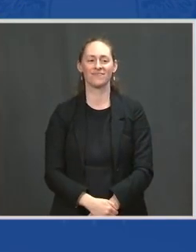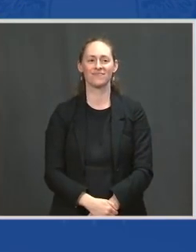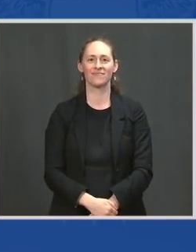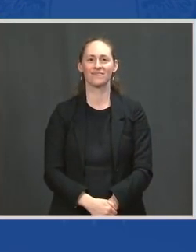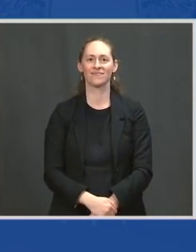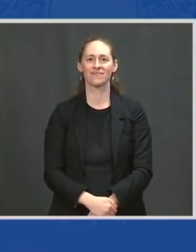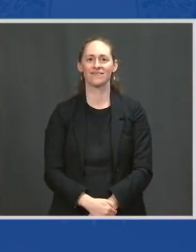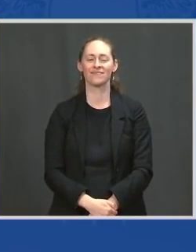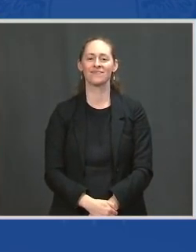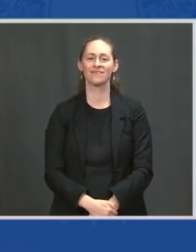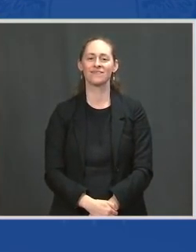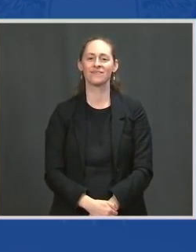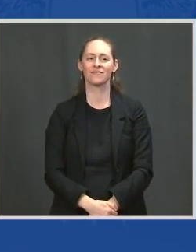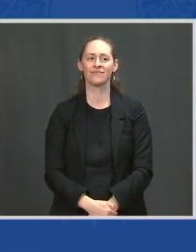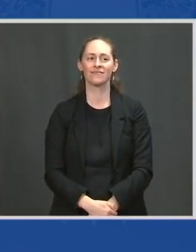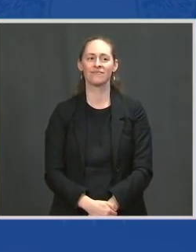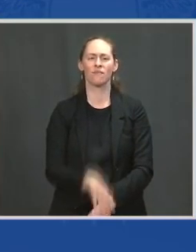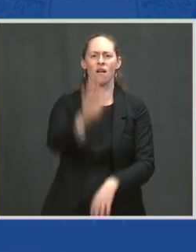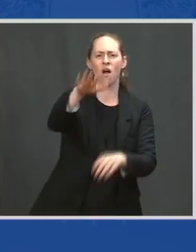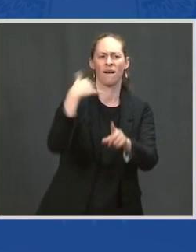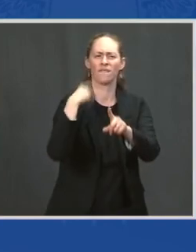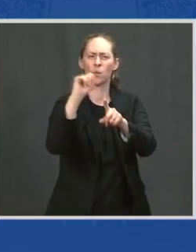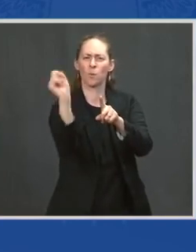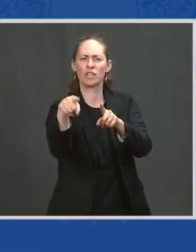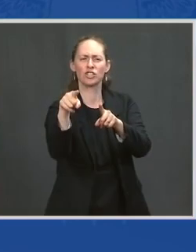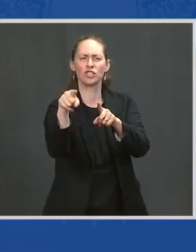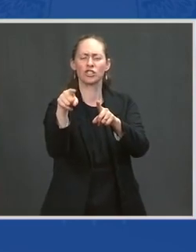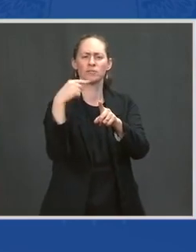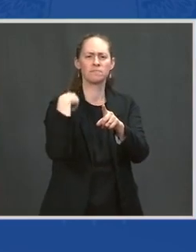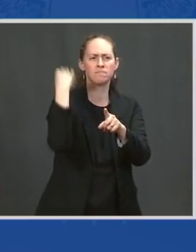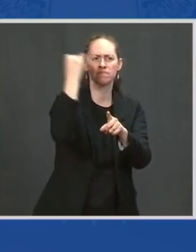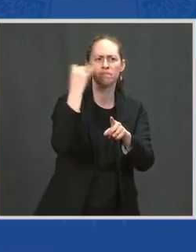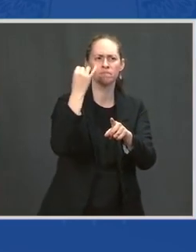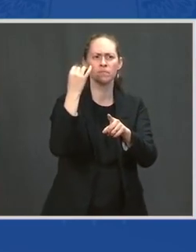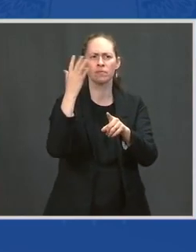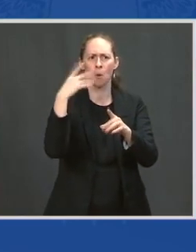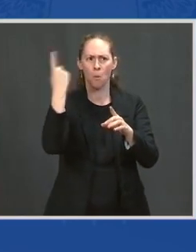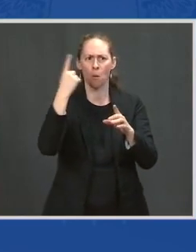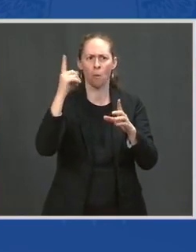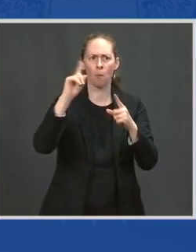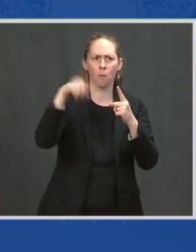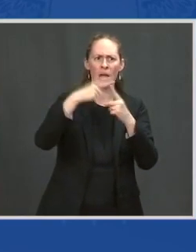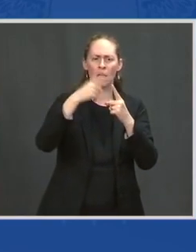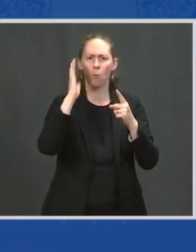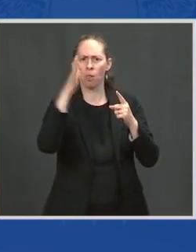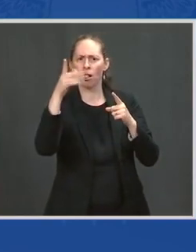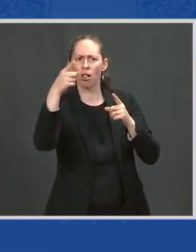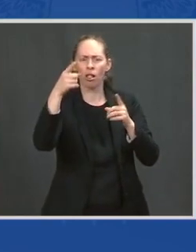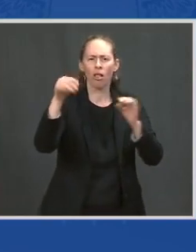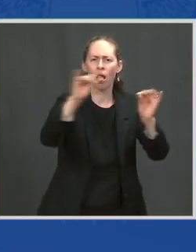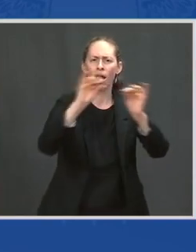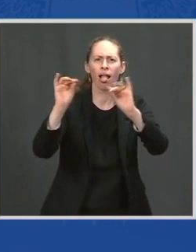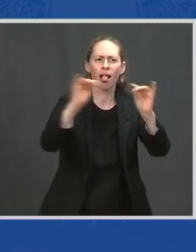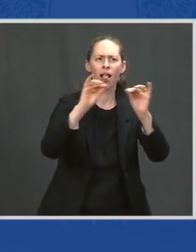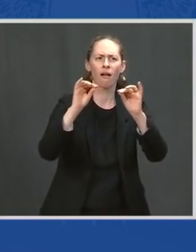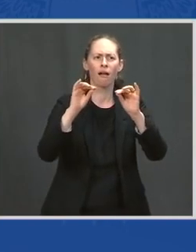2เข็มแล้วแถลงพร้อมถอดหน้ากากออกและบอกว่าตนไม่จำเป็นต้องใส่จนกว่าจะกลับเข้าไปข้างในอีกทั้งยังเชิญชว